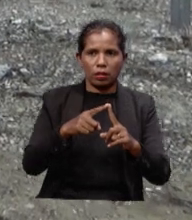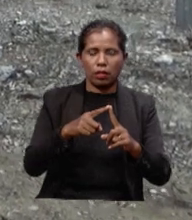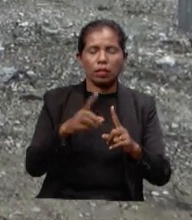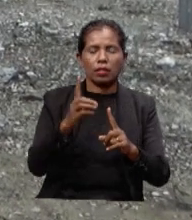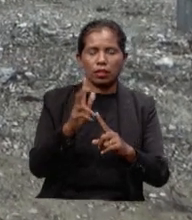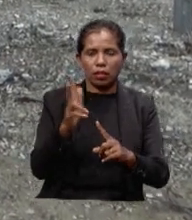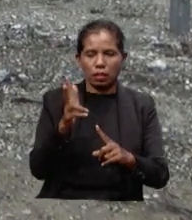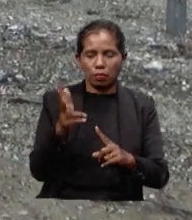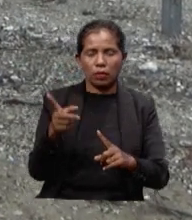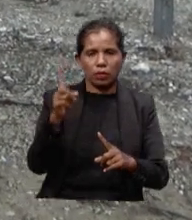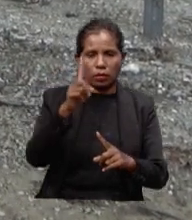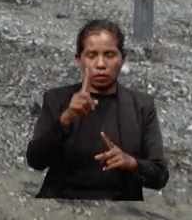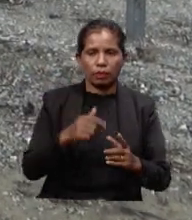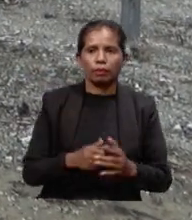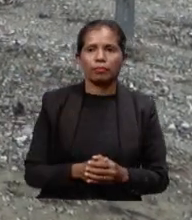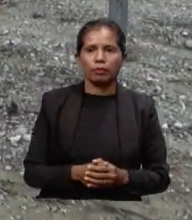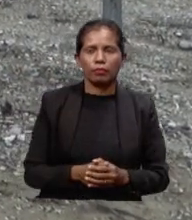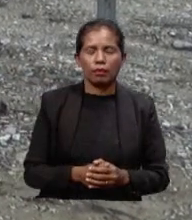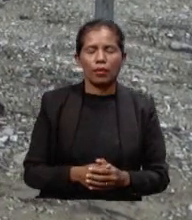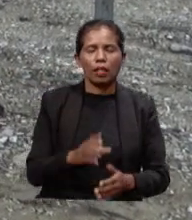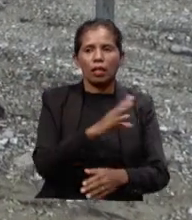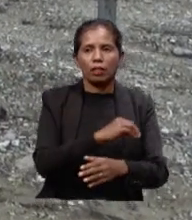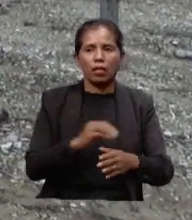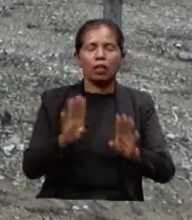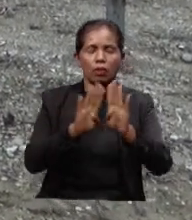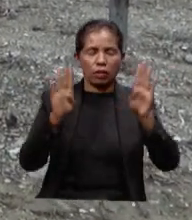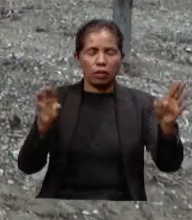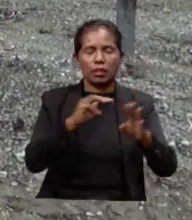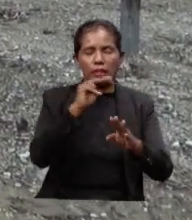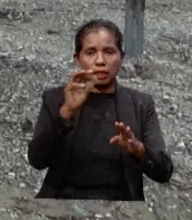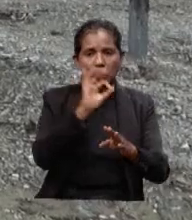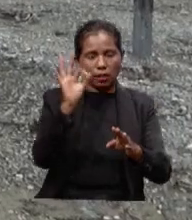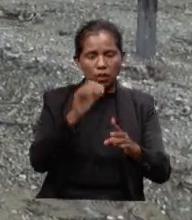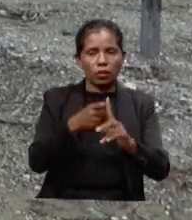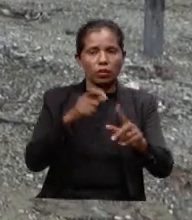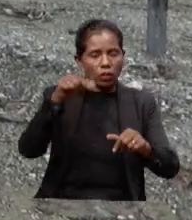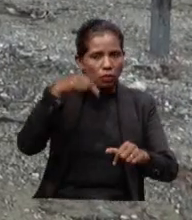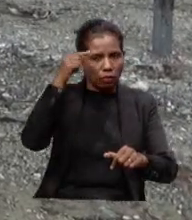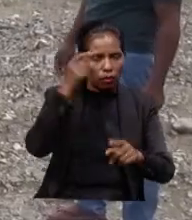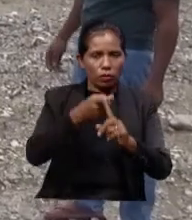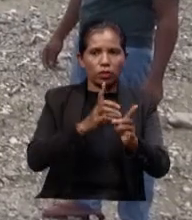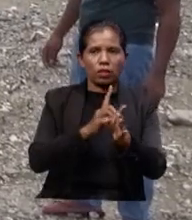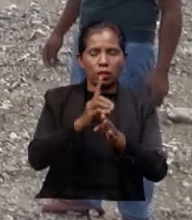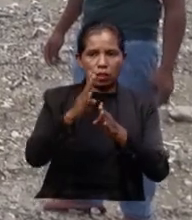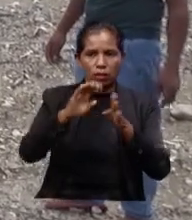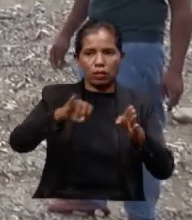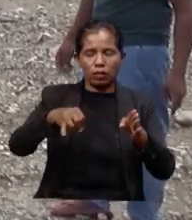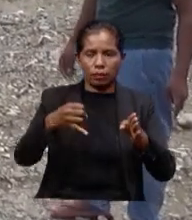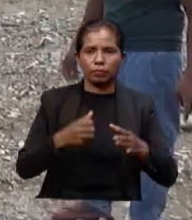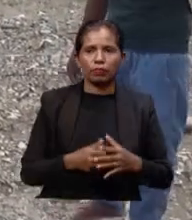Bazar barato ia kumorone loke on ia sexta-feira finalize ne husi governo li husi diretor geral